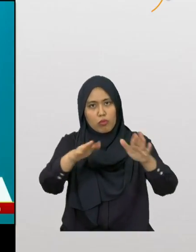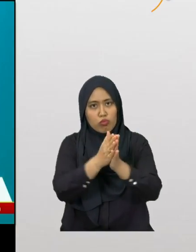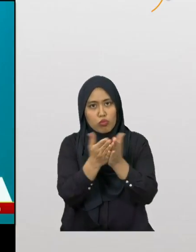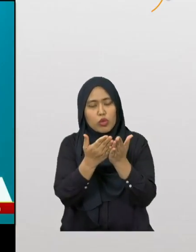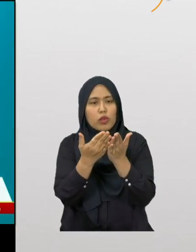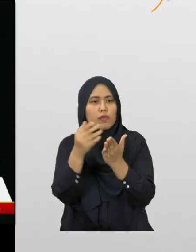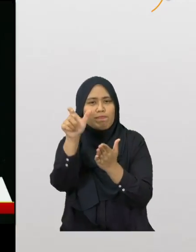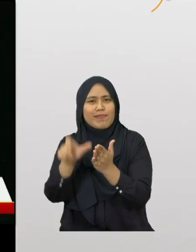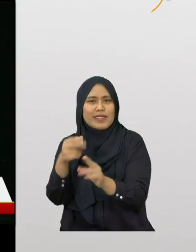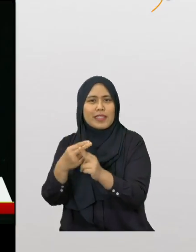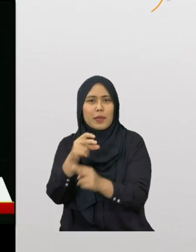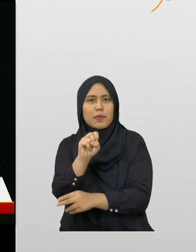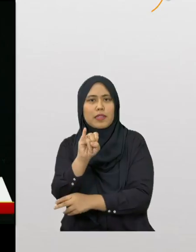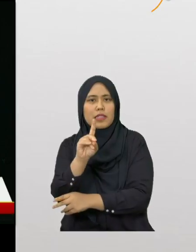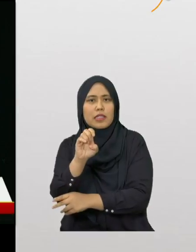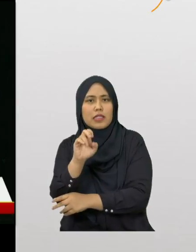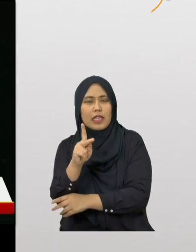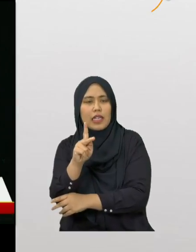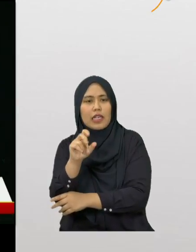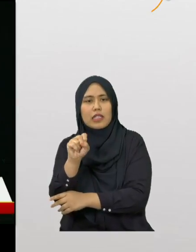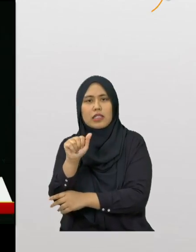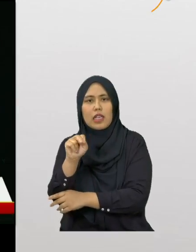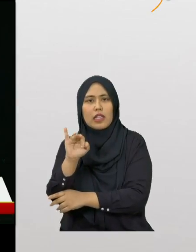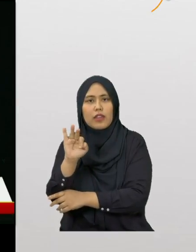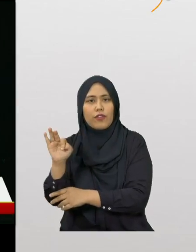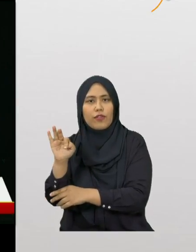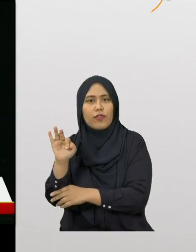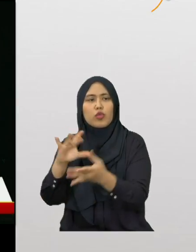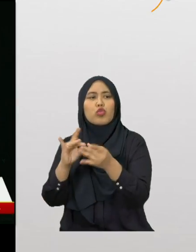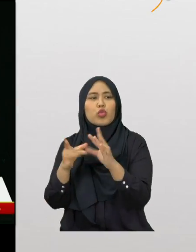yang bertajuk Langkah Liku Selayang Kenangan Siddiq Sanif.